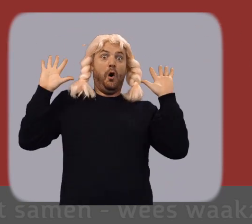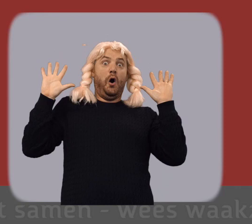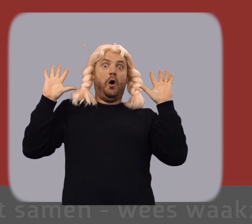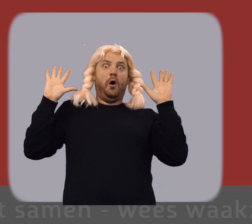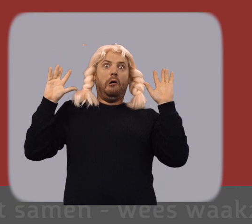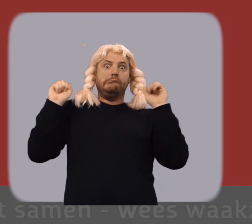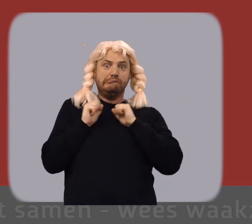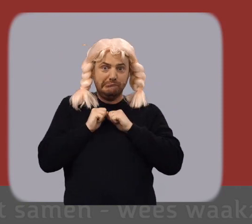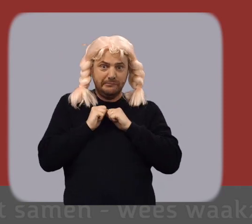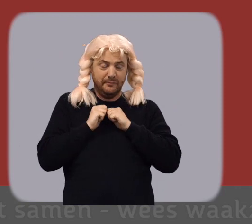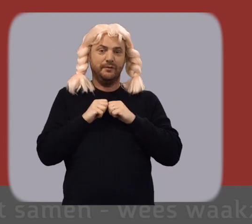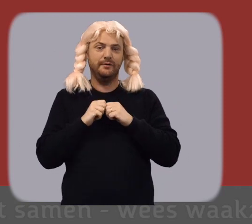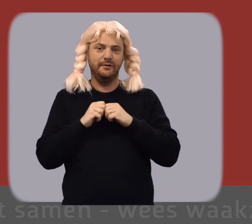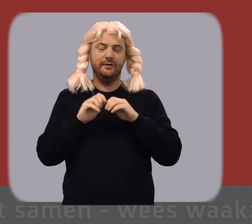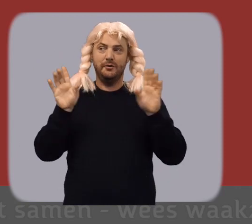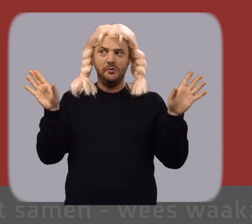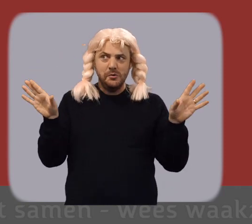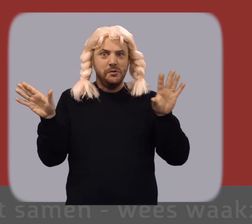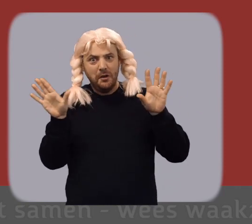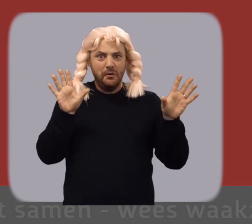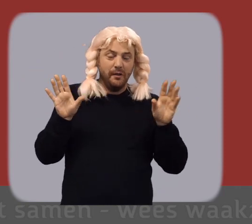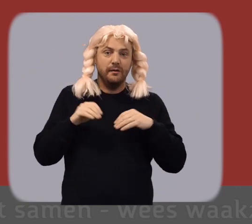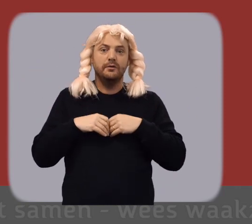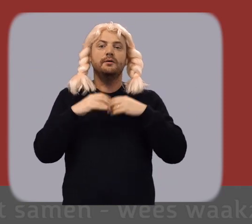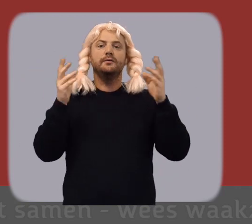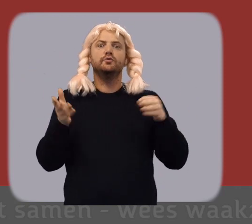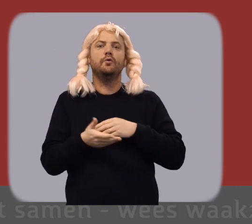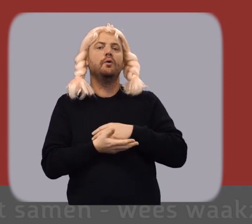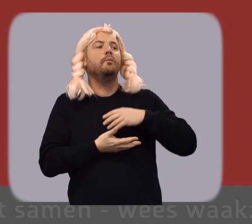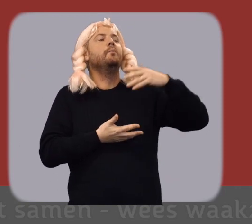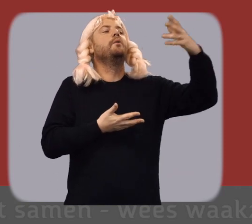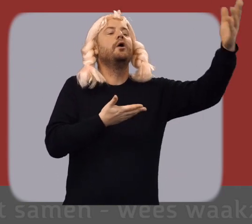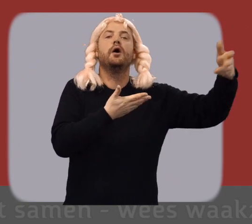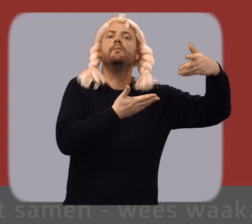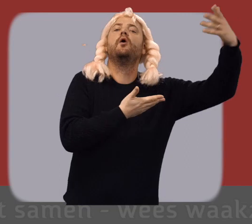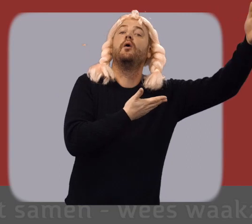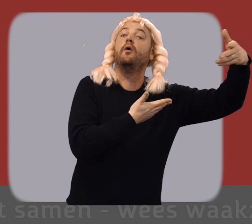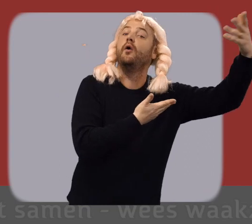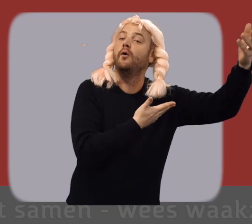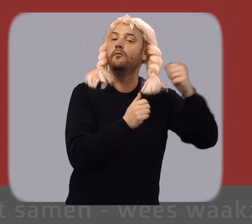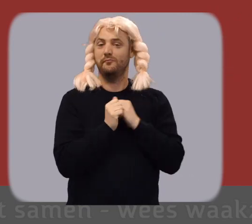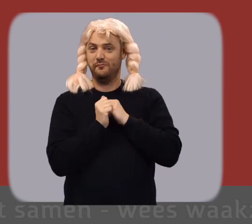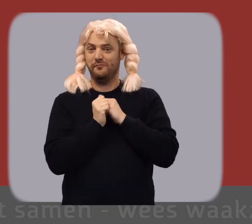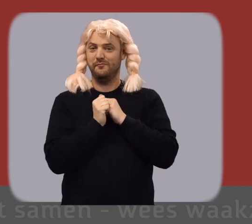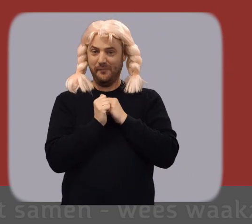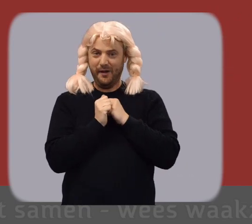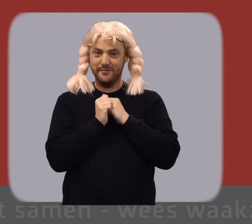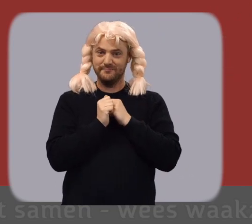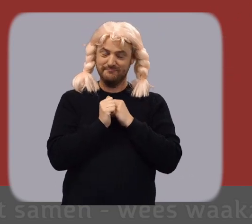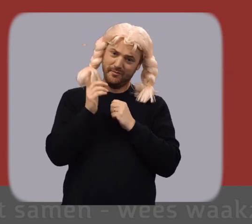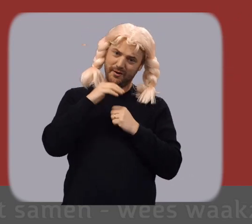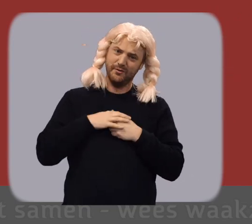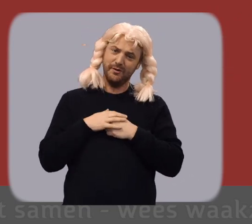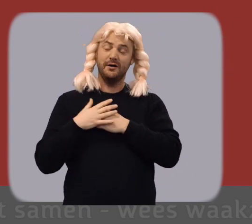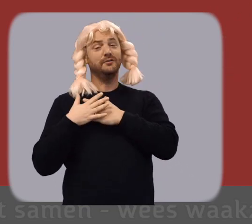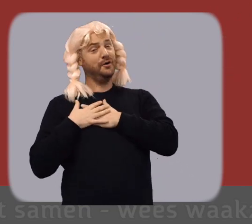doen staan. Zelden, beste landgenoten, zelden heb ik zo'n belangrijke boodschap gebracht. En het